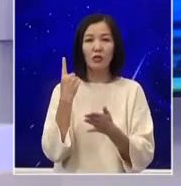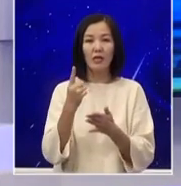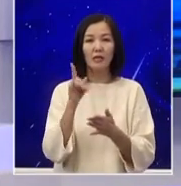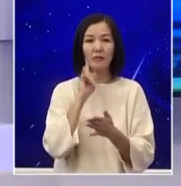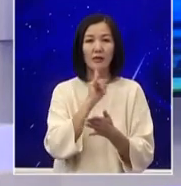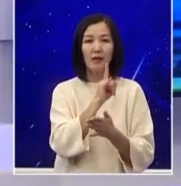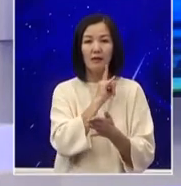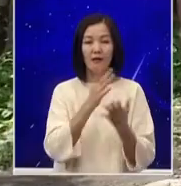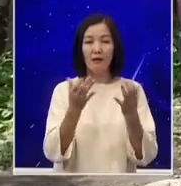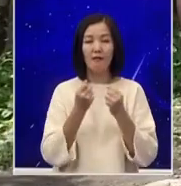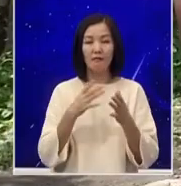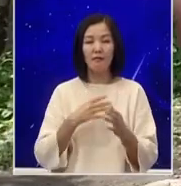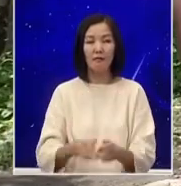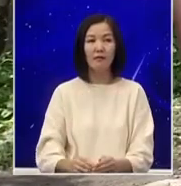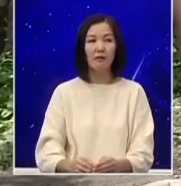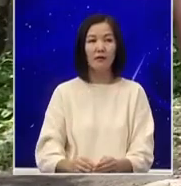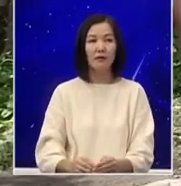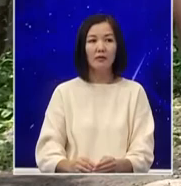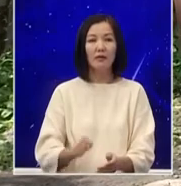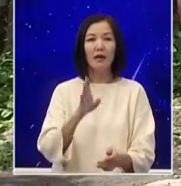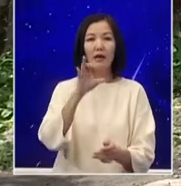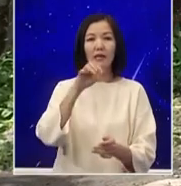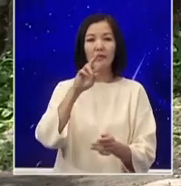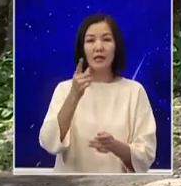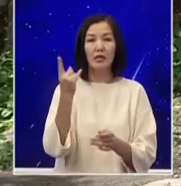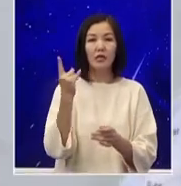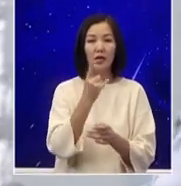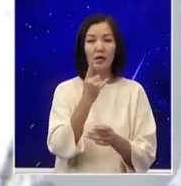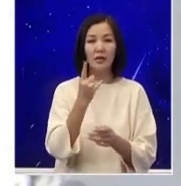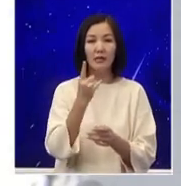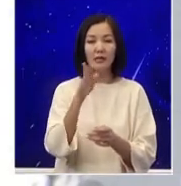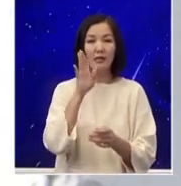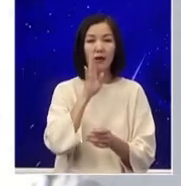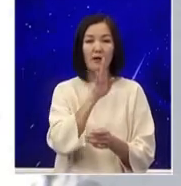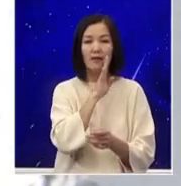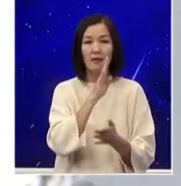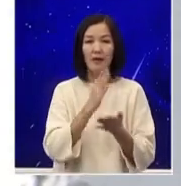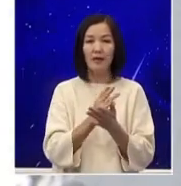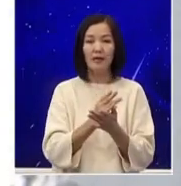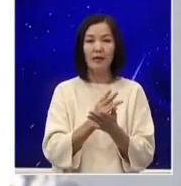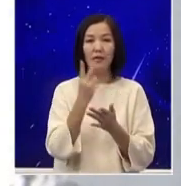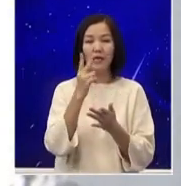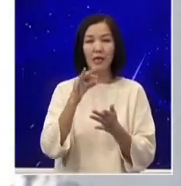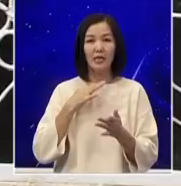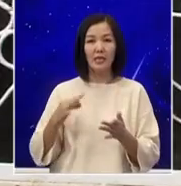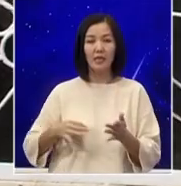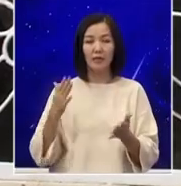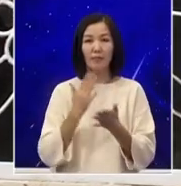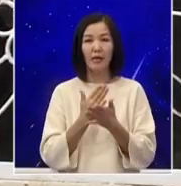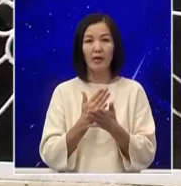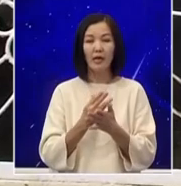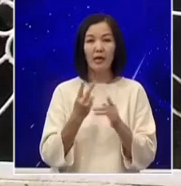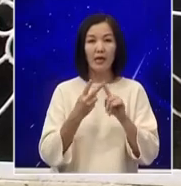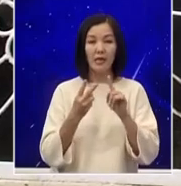кенелді. Әсел Қамбарова жалғыз бастана, қосылу бар, кішісі мүгедек. Қаражат қысқан соң бір жарым жылдан